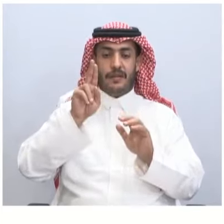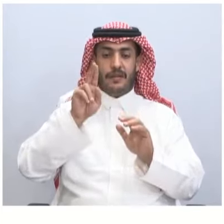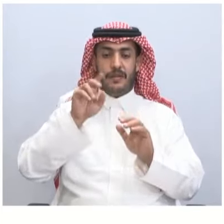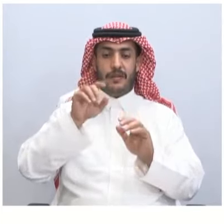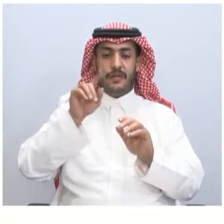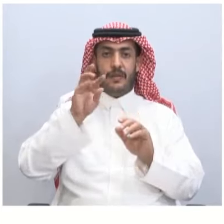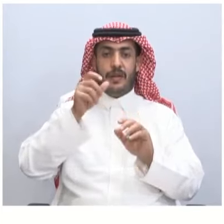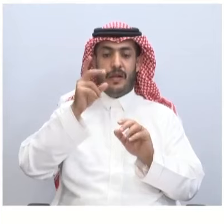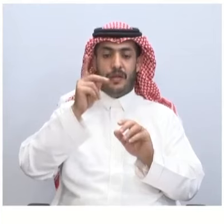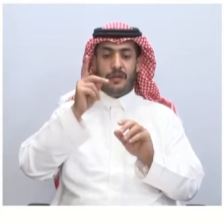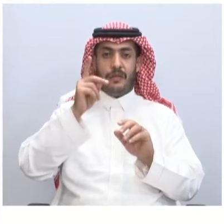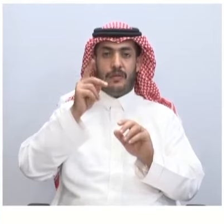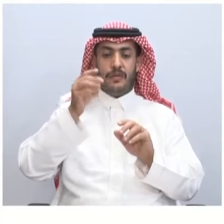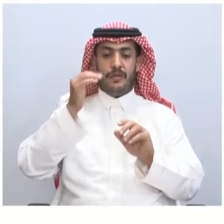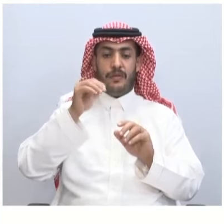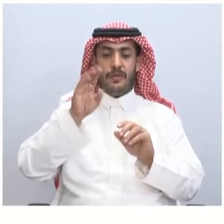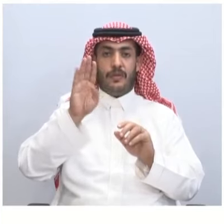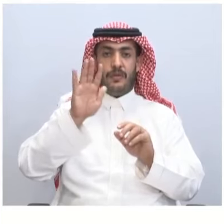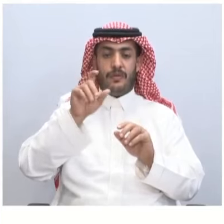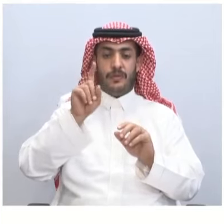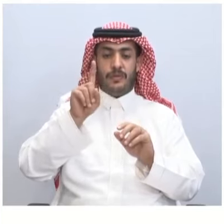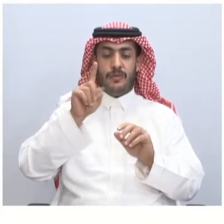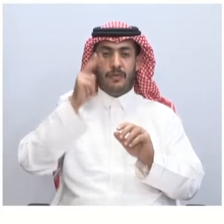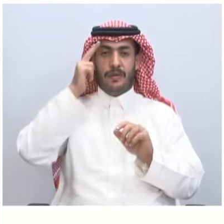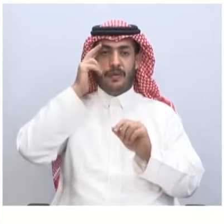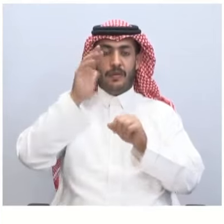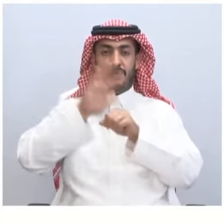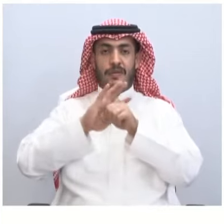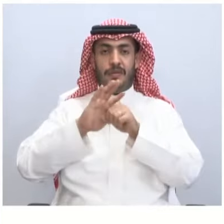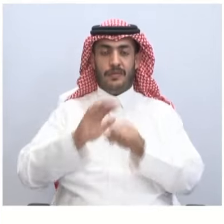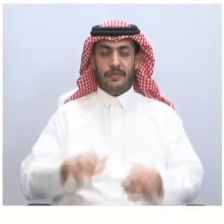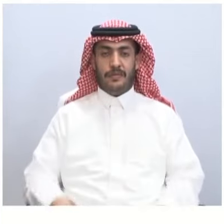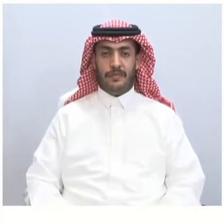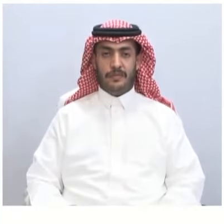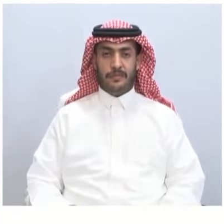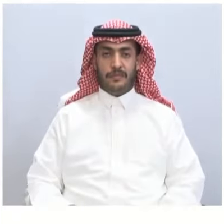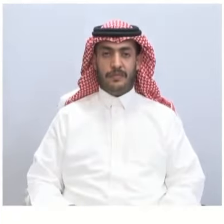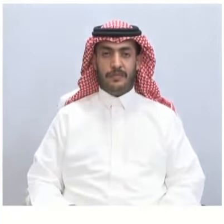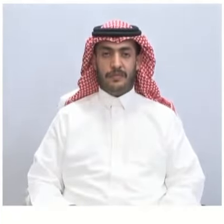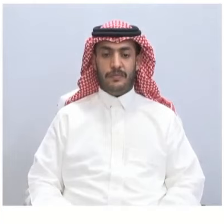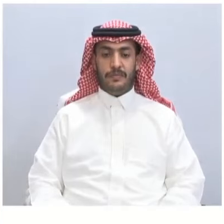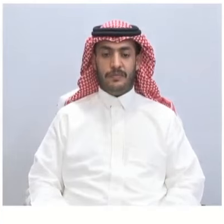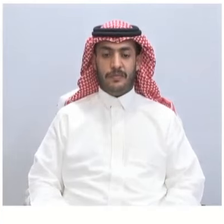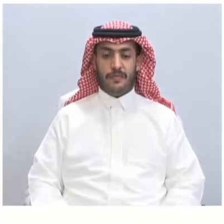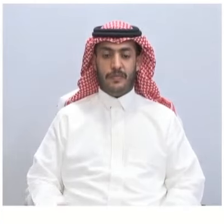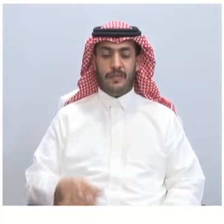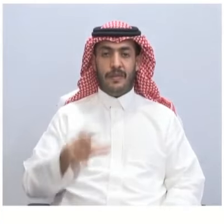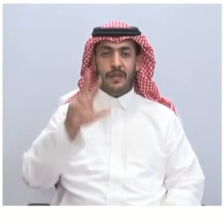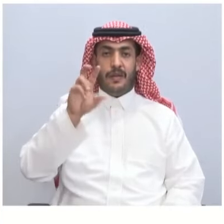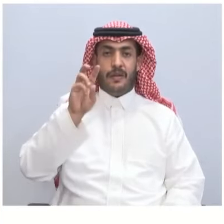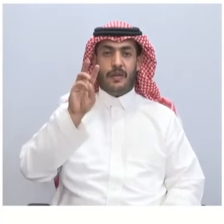رهاط وحره كشب في المملكه العربيه السعوديه الكثبان